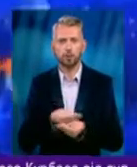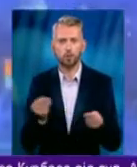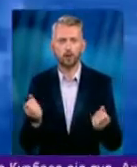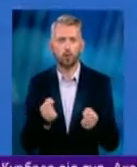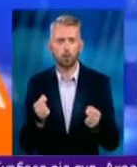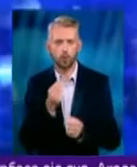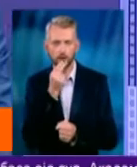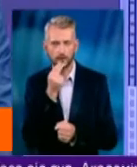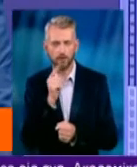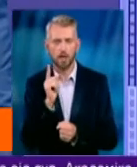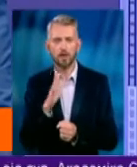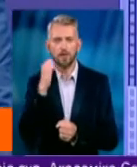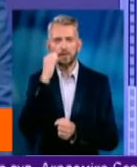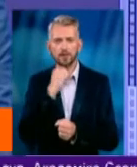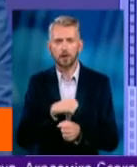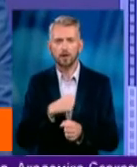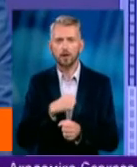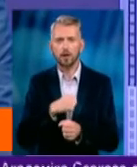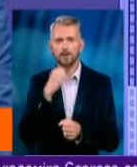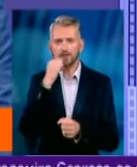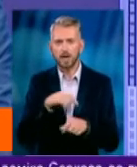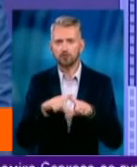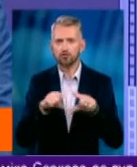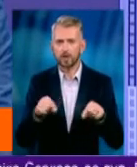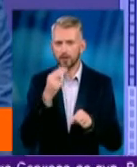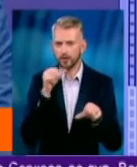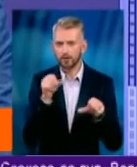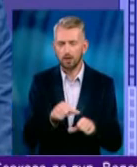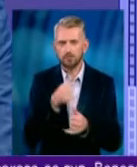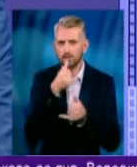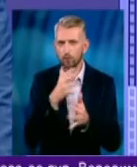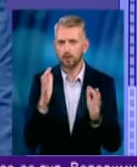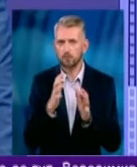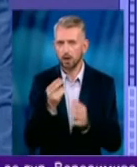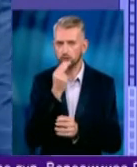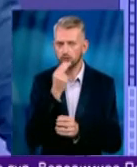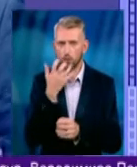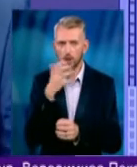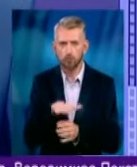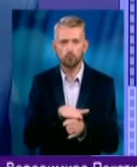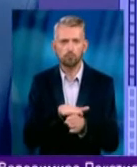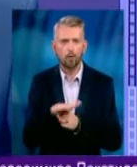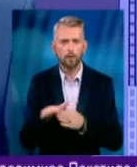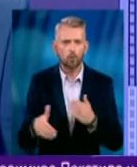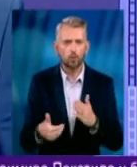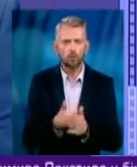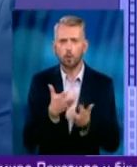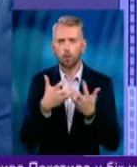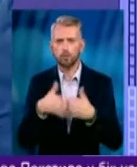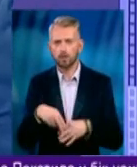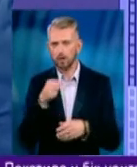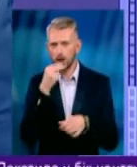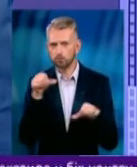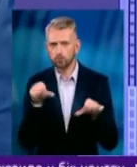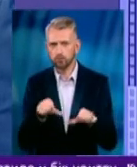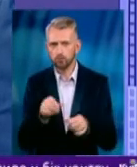холодні страви, адже в старшій шкільній їдальні не було можливості зберігати їжу гарячою. Повністю оновили обладнання харчоблоку.